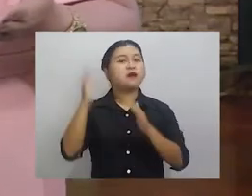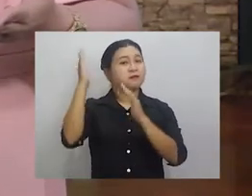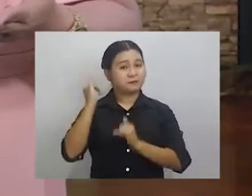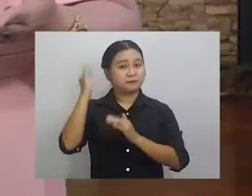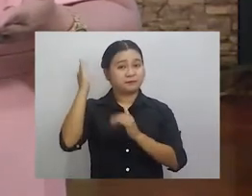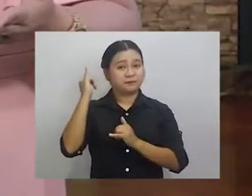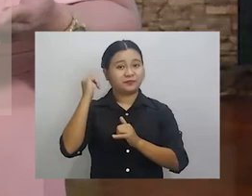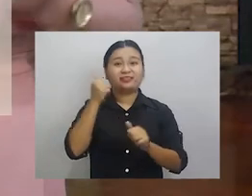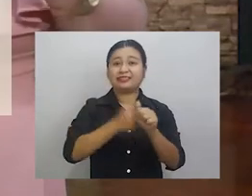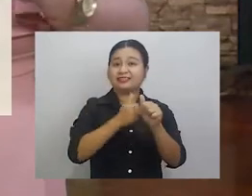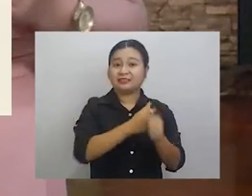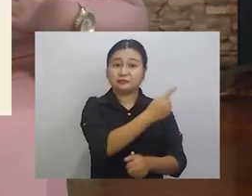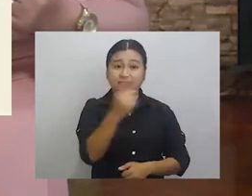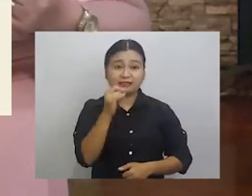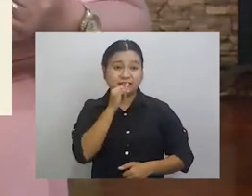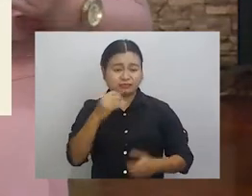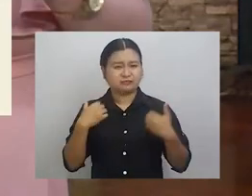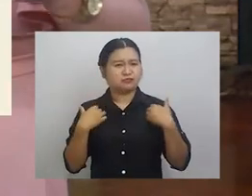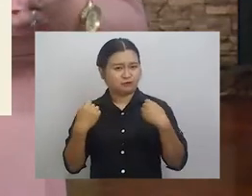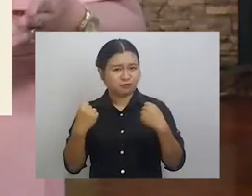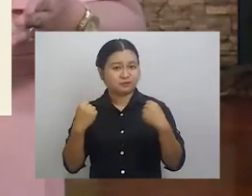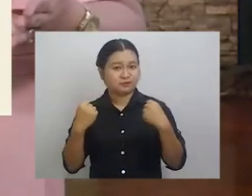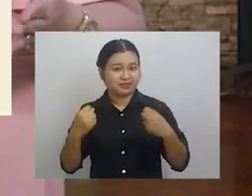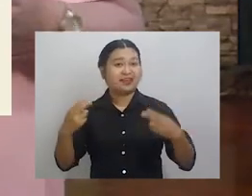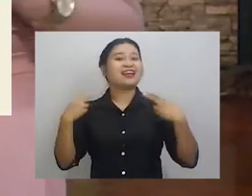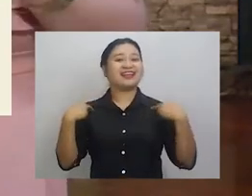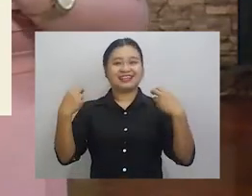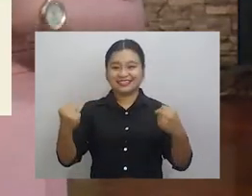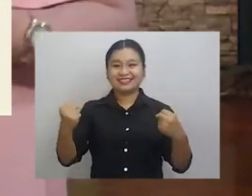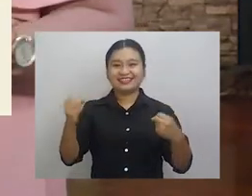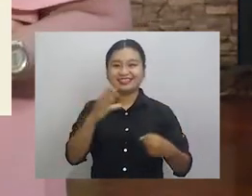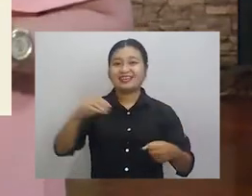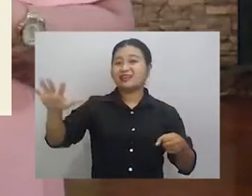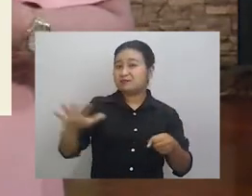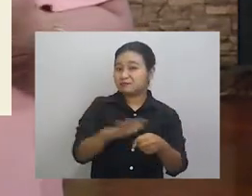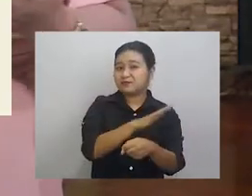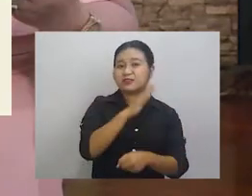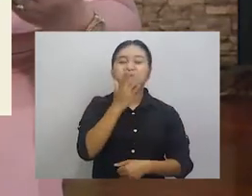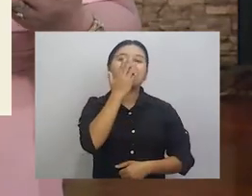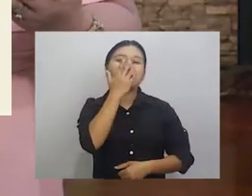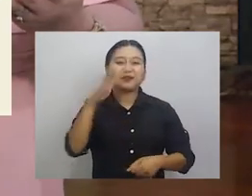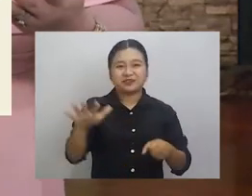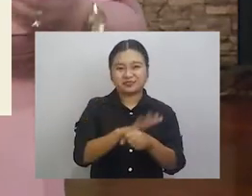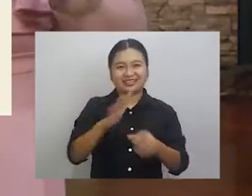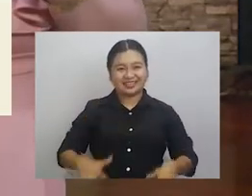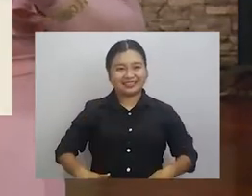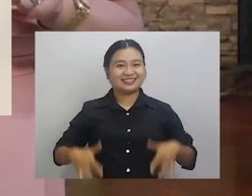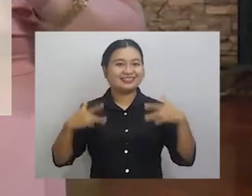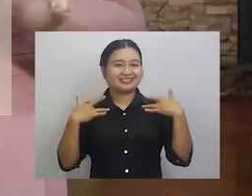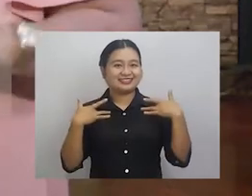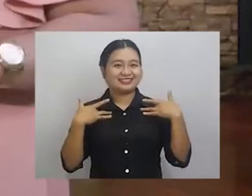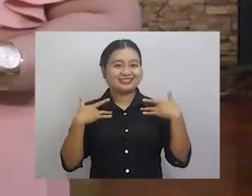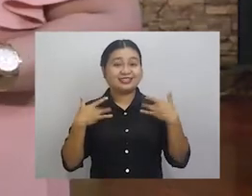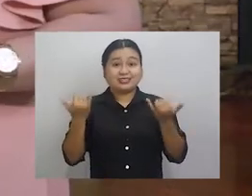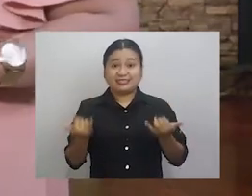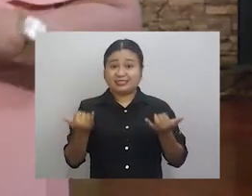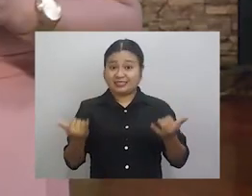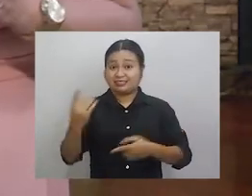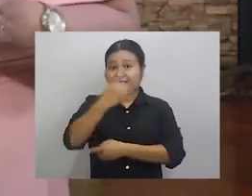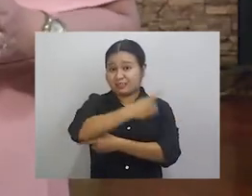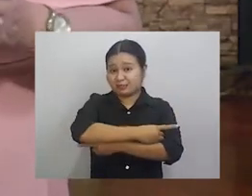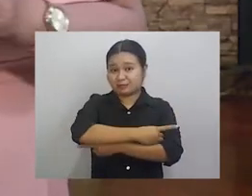ang bawat isa ay malakas, malusog at punong-puno ng makulay na buhay. Sa araw na ito